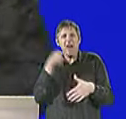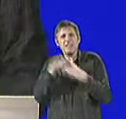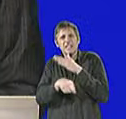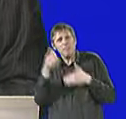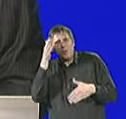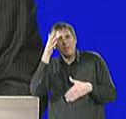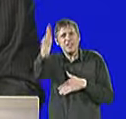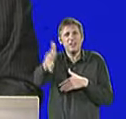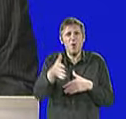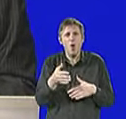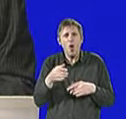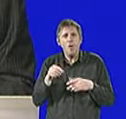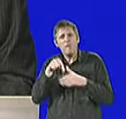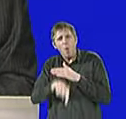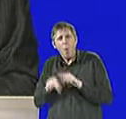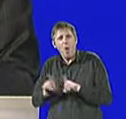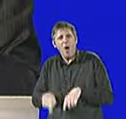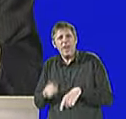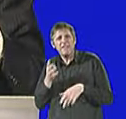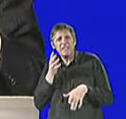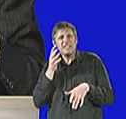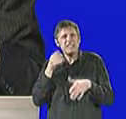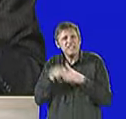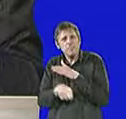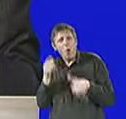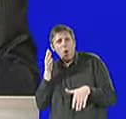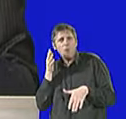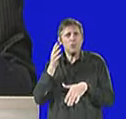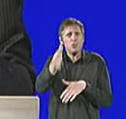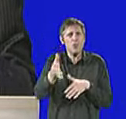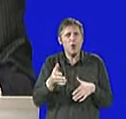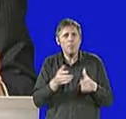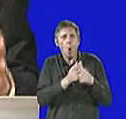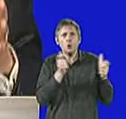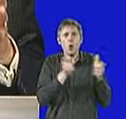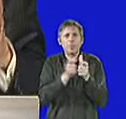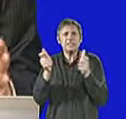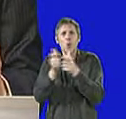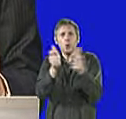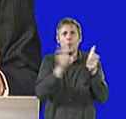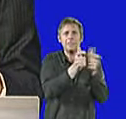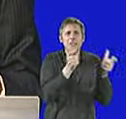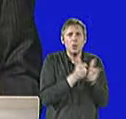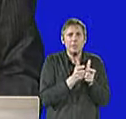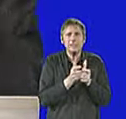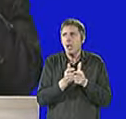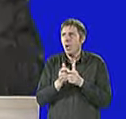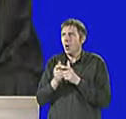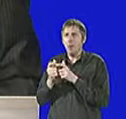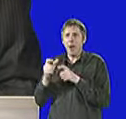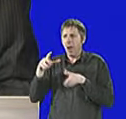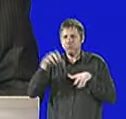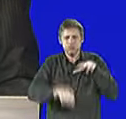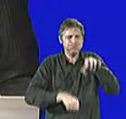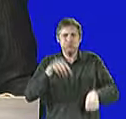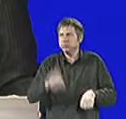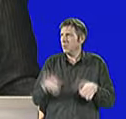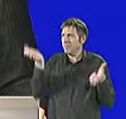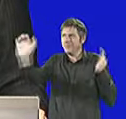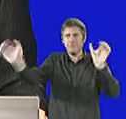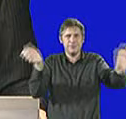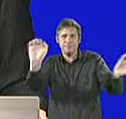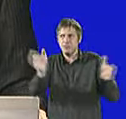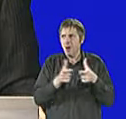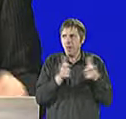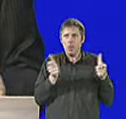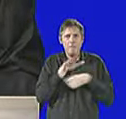fonds stratégique d'investissement pour permettre à nos entreprises d'être à l'abri des prédateurs, en mettant en place le crédit d'impôt